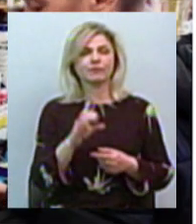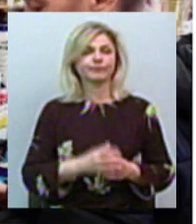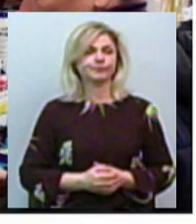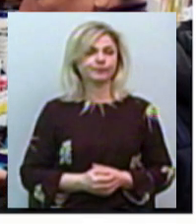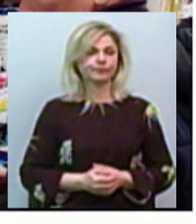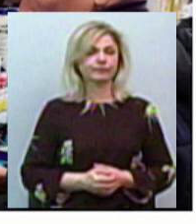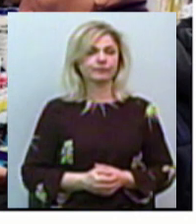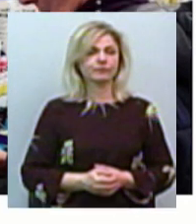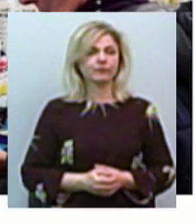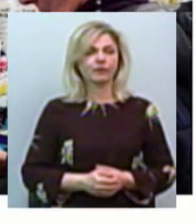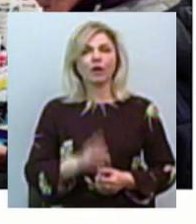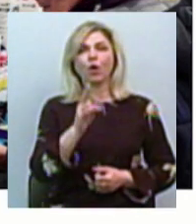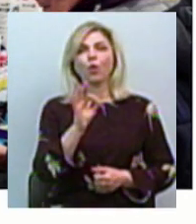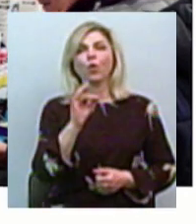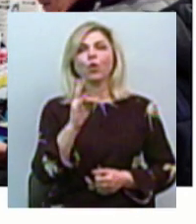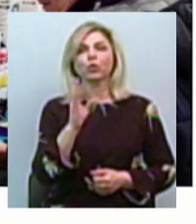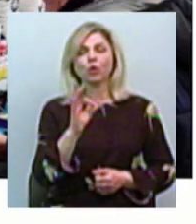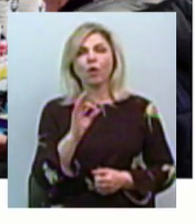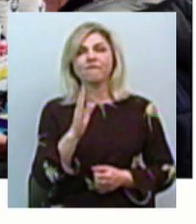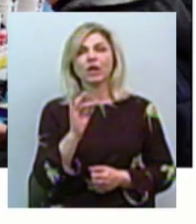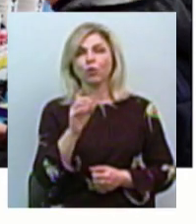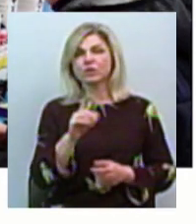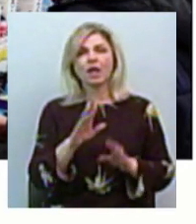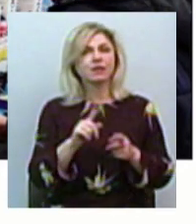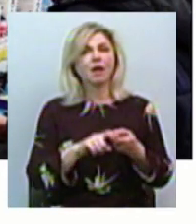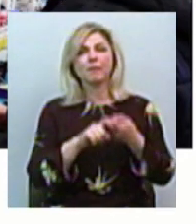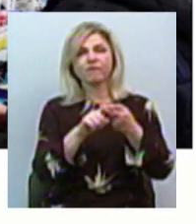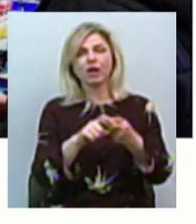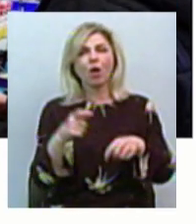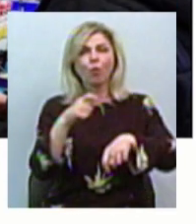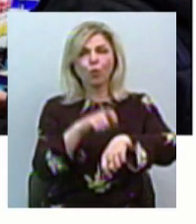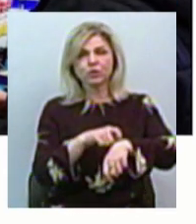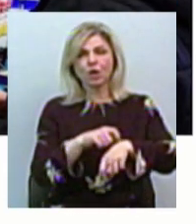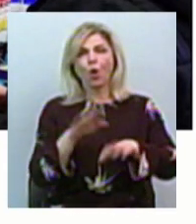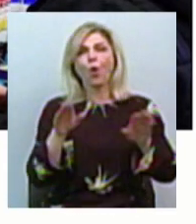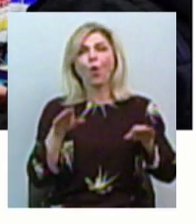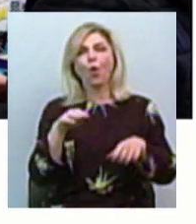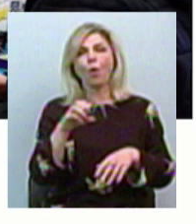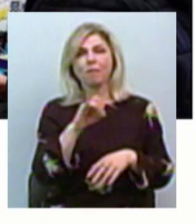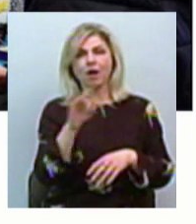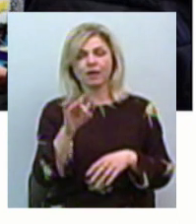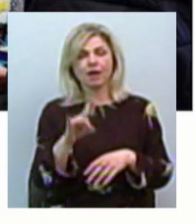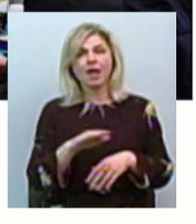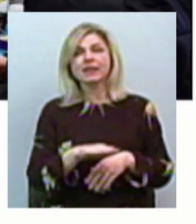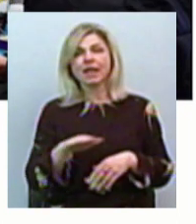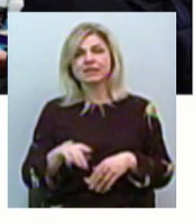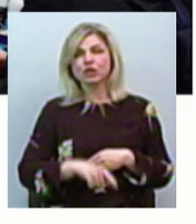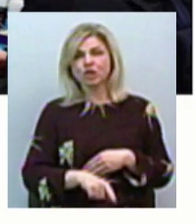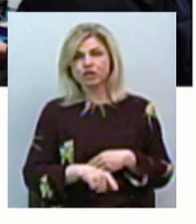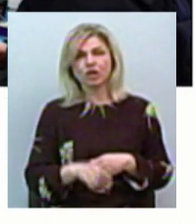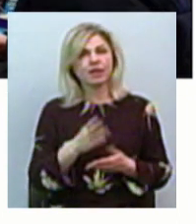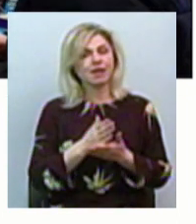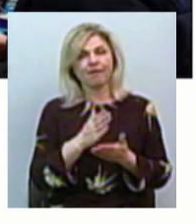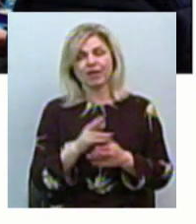здоров'я. Коронавірус не передається через укуси комарів. Дитяча сеча не є засобом